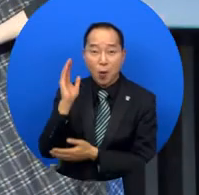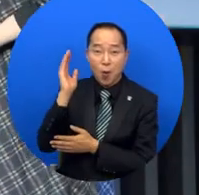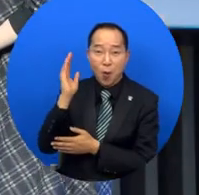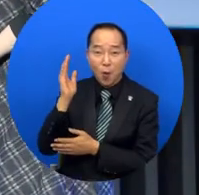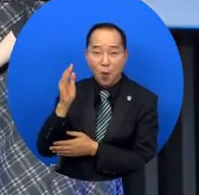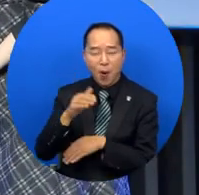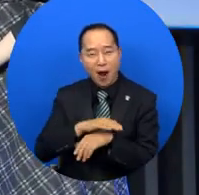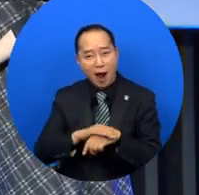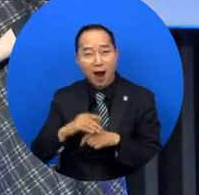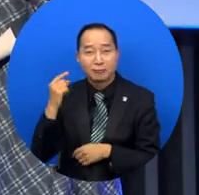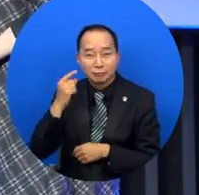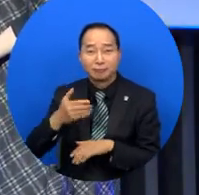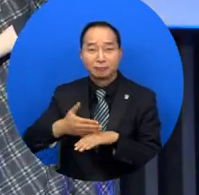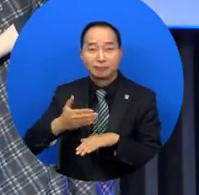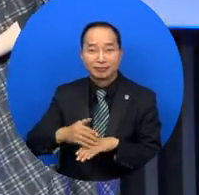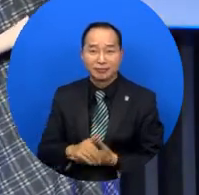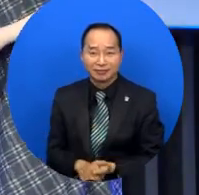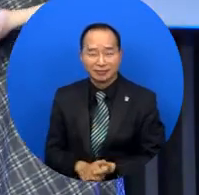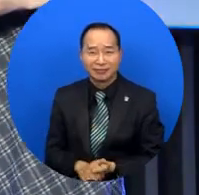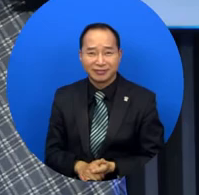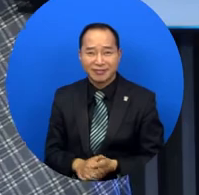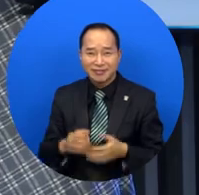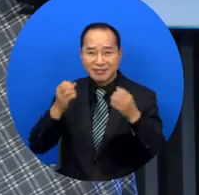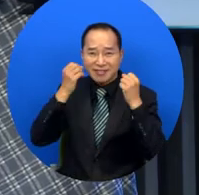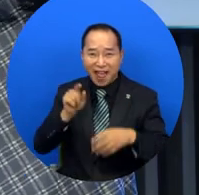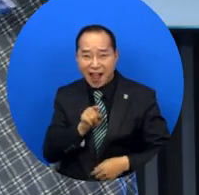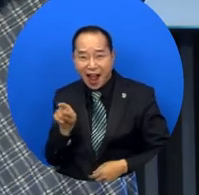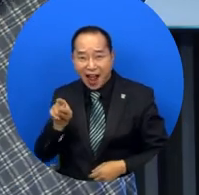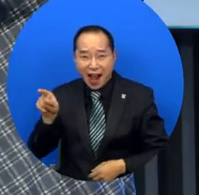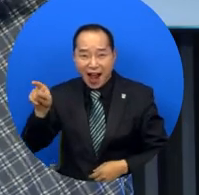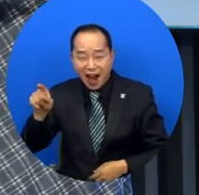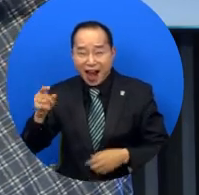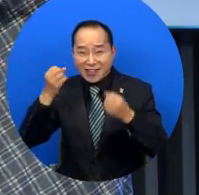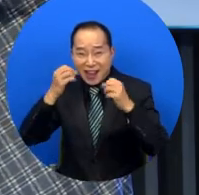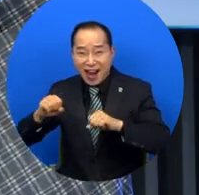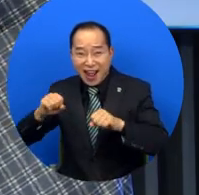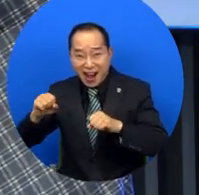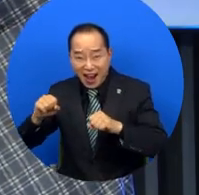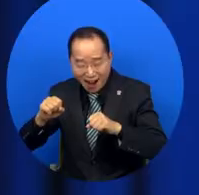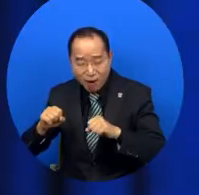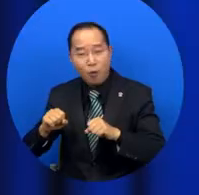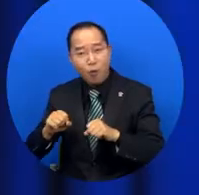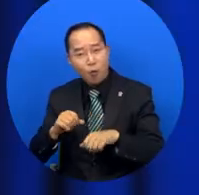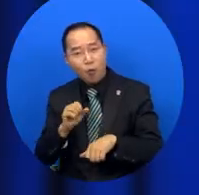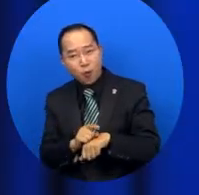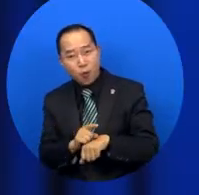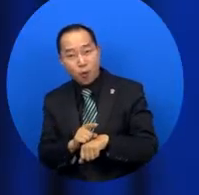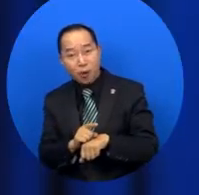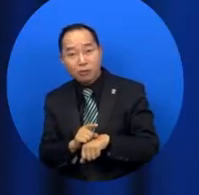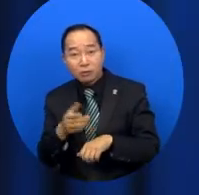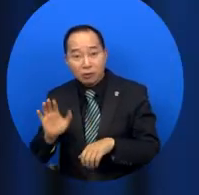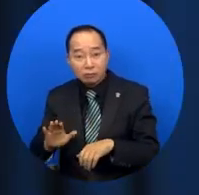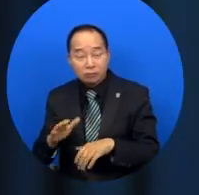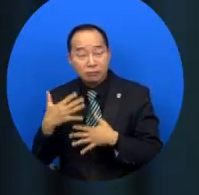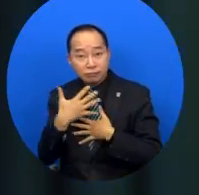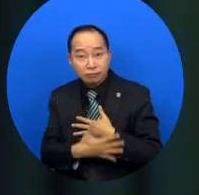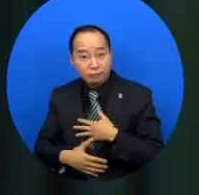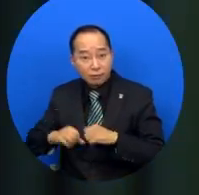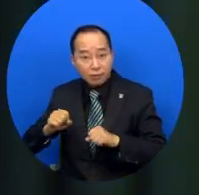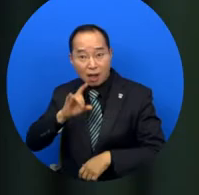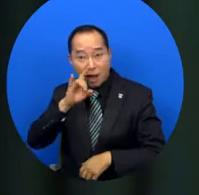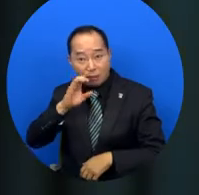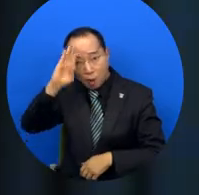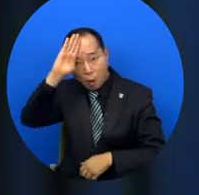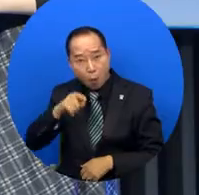네, 강연 잘 들었습니다. 감사합니다. 모험적이고 도전적인 성격을 갖고 계신데 몸을 가누지 못할 정도로 만드는